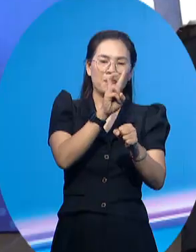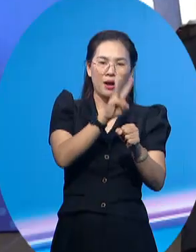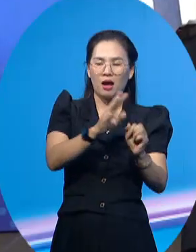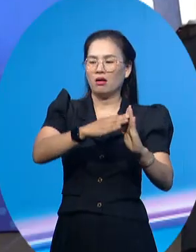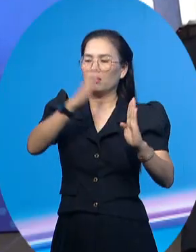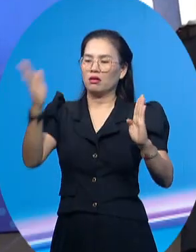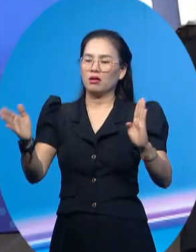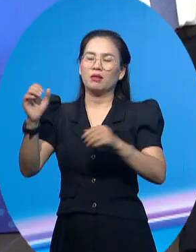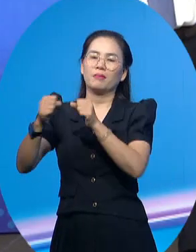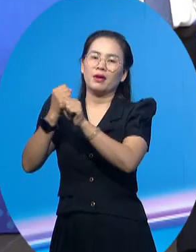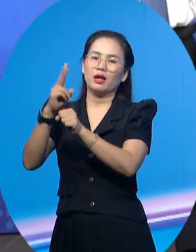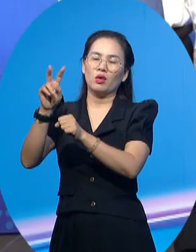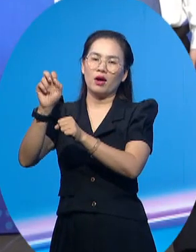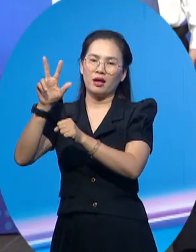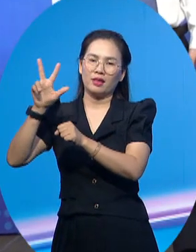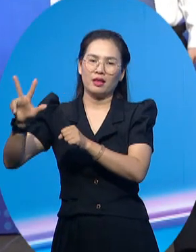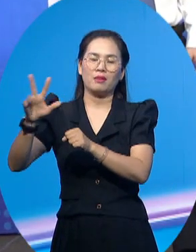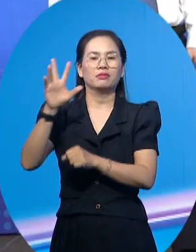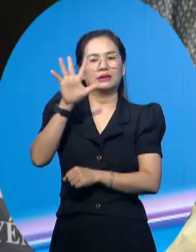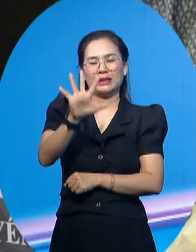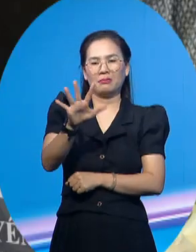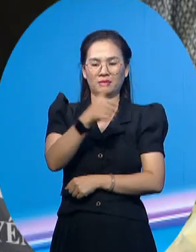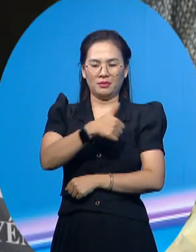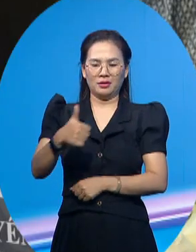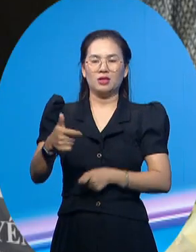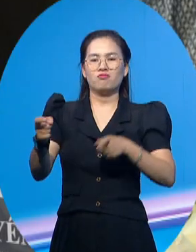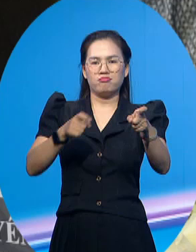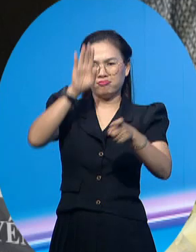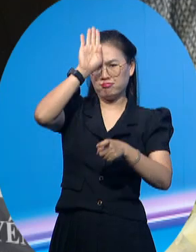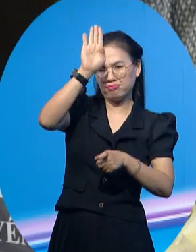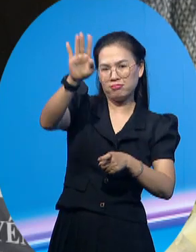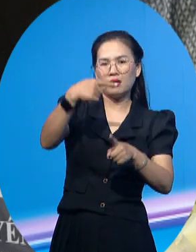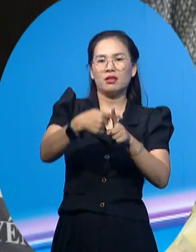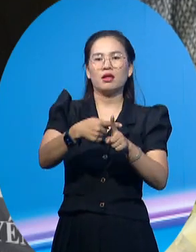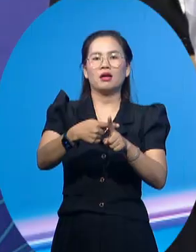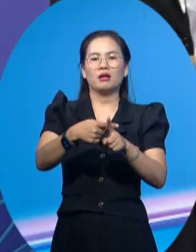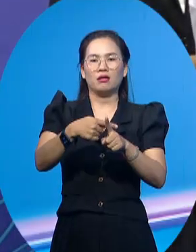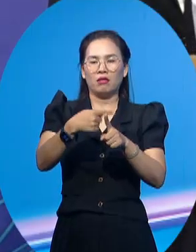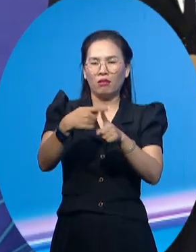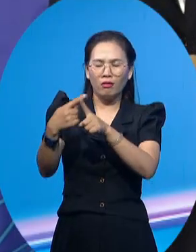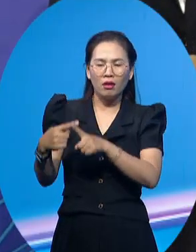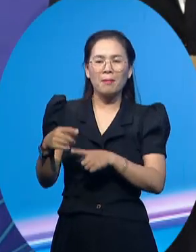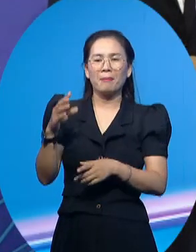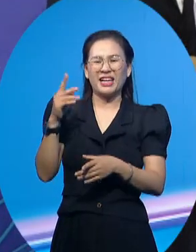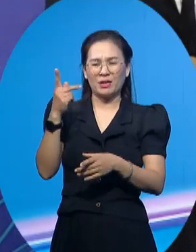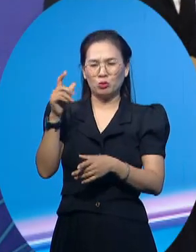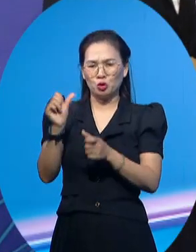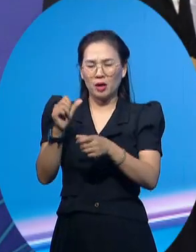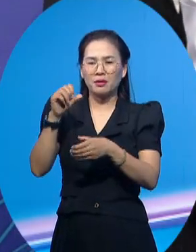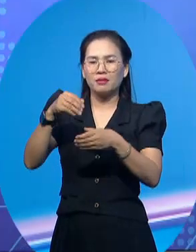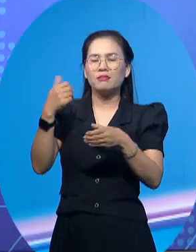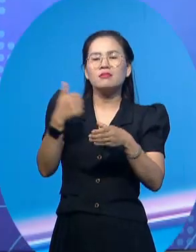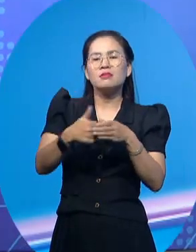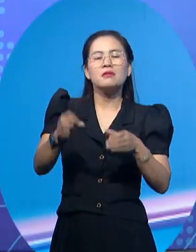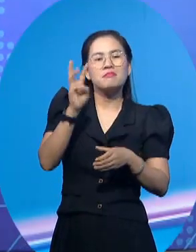2023-2028 gồm 5 thành viên. Ông Đinh Quốc Lâm giữ chức vụ Chủ tịch Hội đồng Quản trị, Ban kiểm soát gồm 3 thành viên. Tại đại